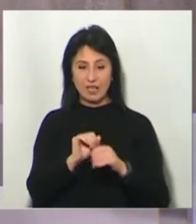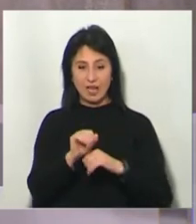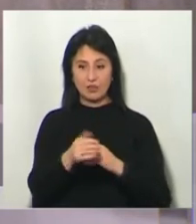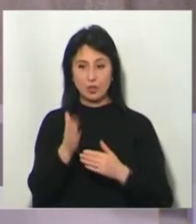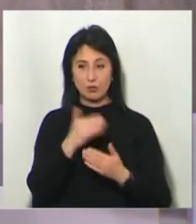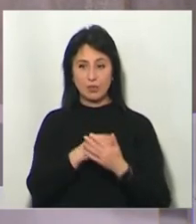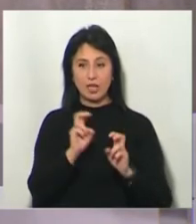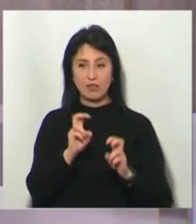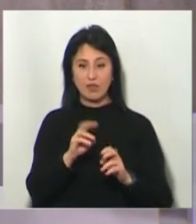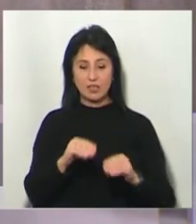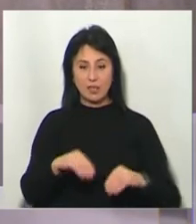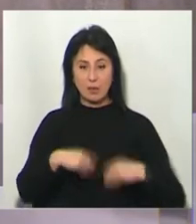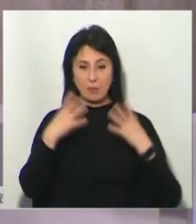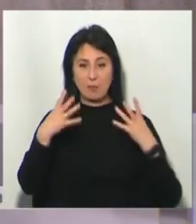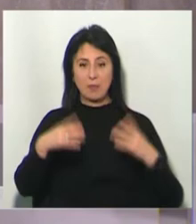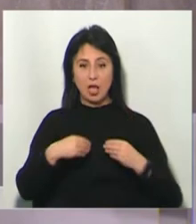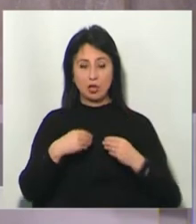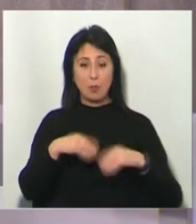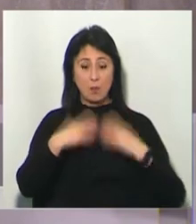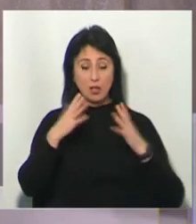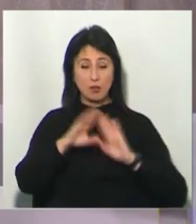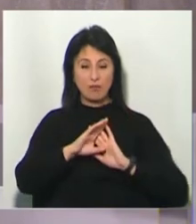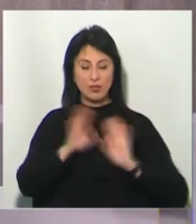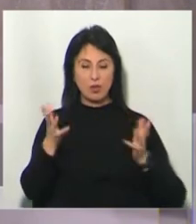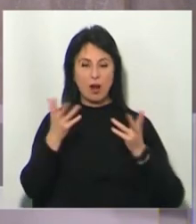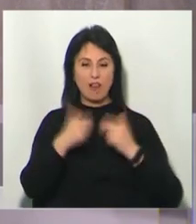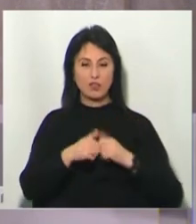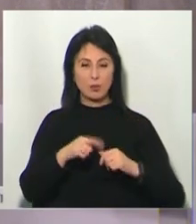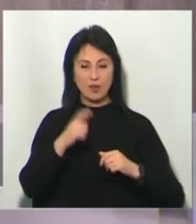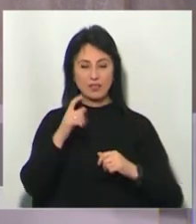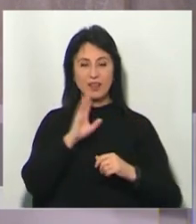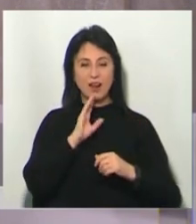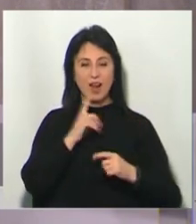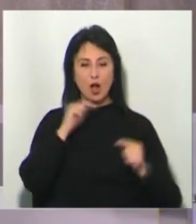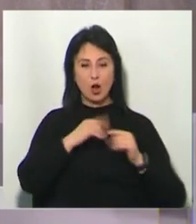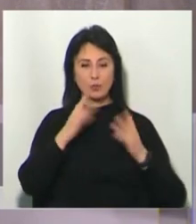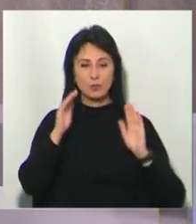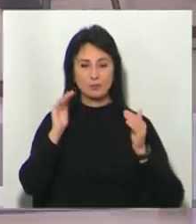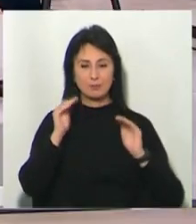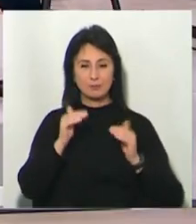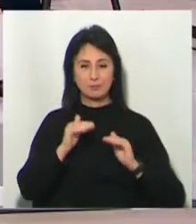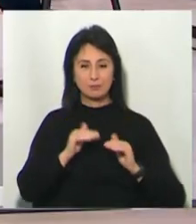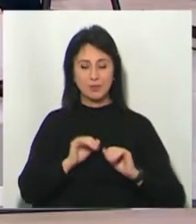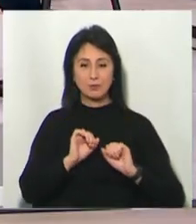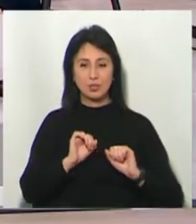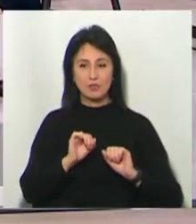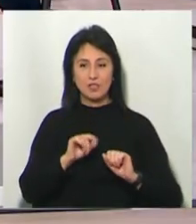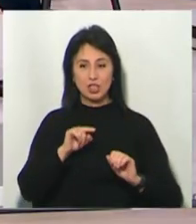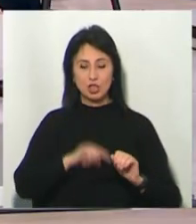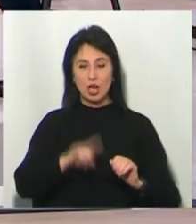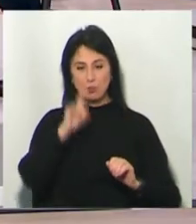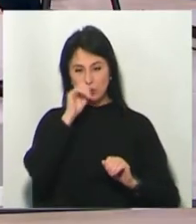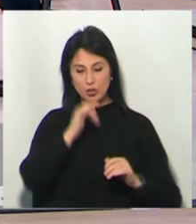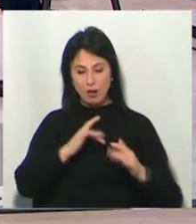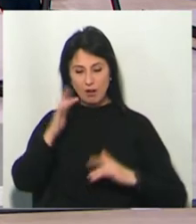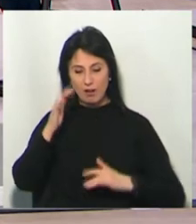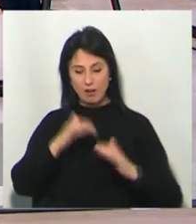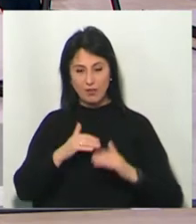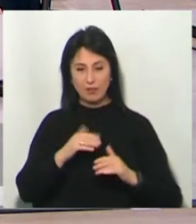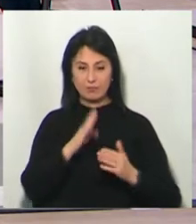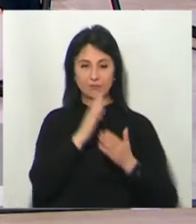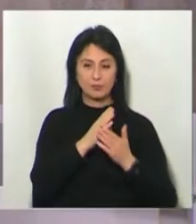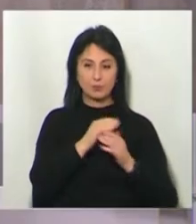Cu șemne, grazie că am menut pauză, da, automaturat, rezidă cu un sau brobit, gulis mosim astrom, șard mjava, stuisace